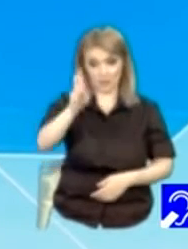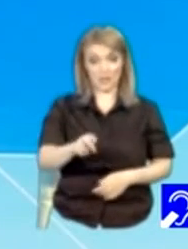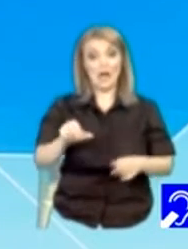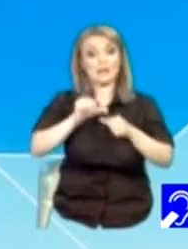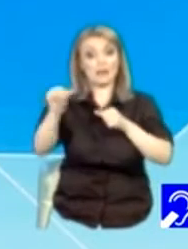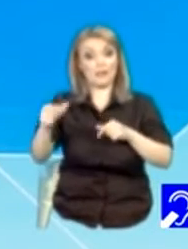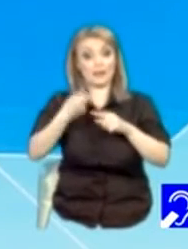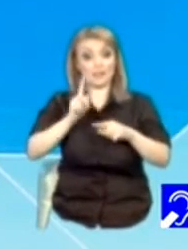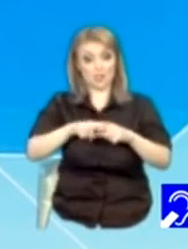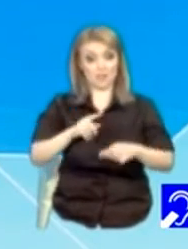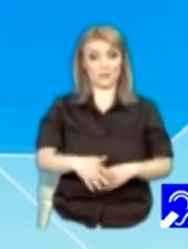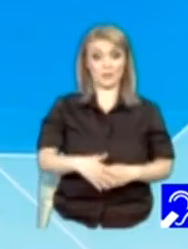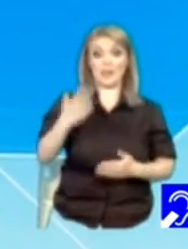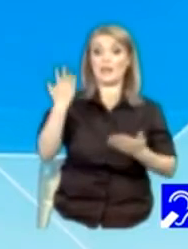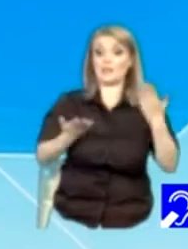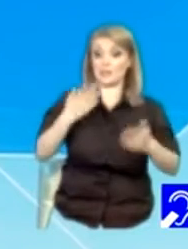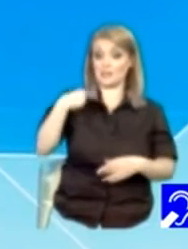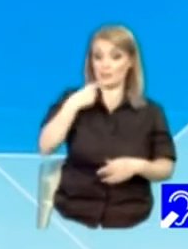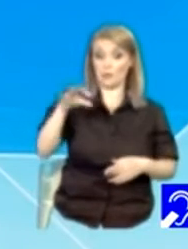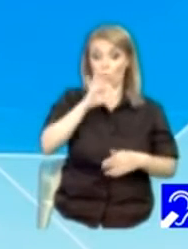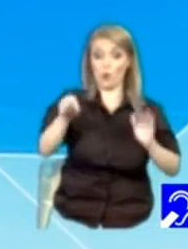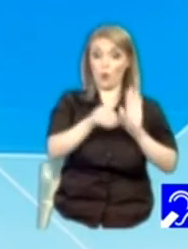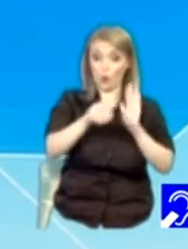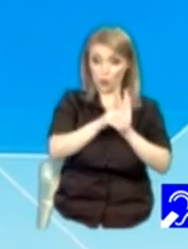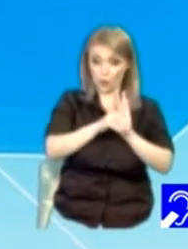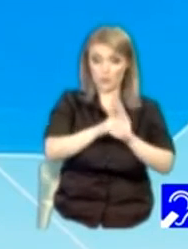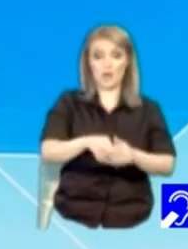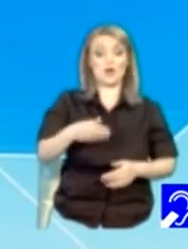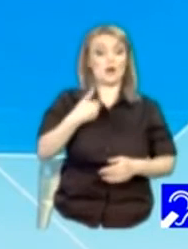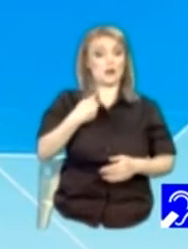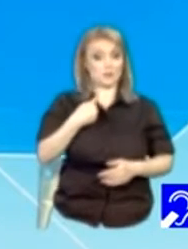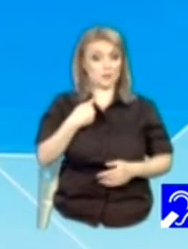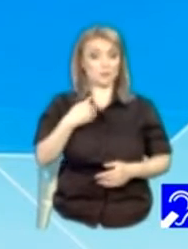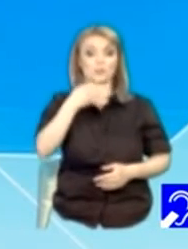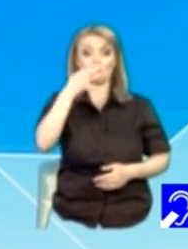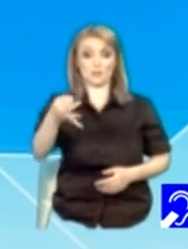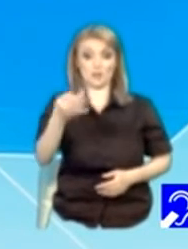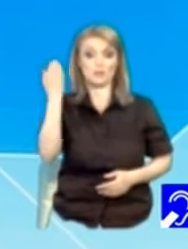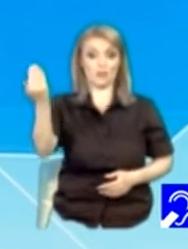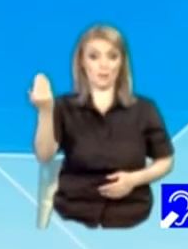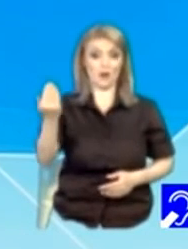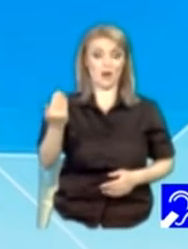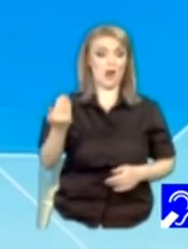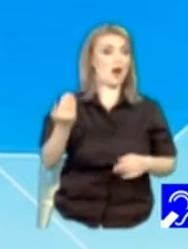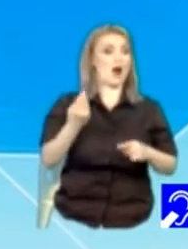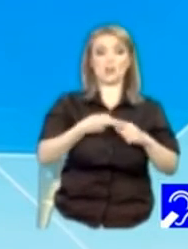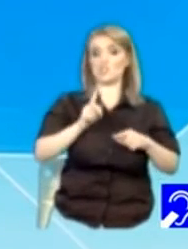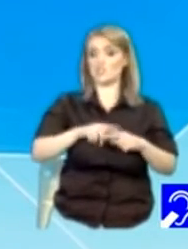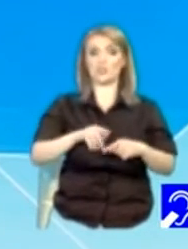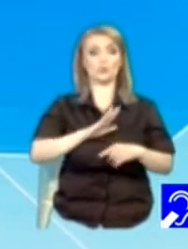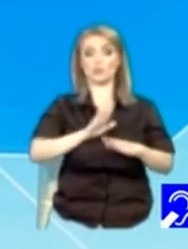de asta, dacă este vorba de corupție, eu aș vrea să vă spun că nu este cea mai mare